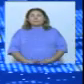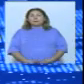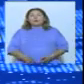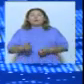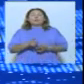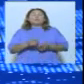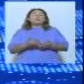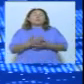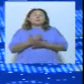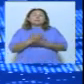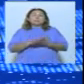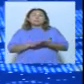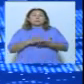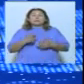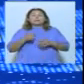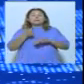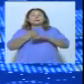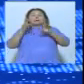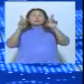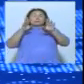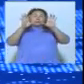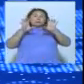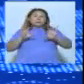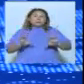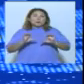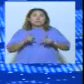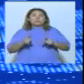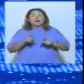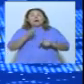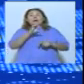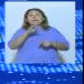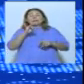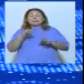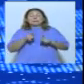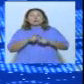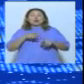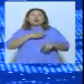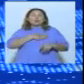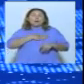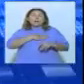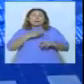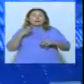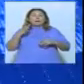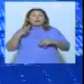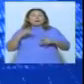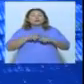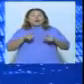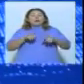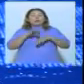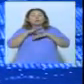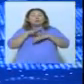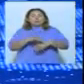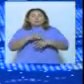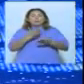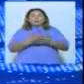Өзге де тақырыпқа қойсамыз, салт-дәстүрім асыл қазынам, осындай атаумен түп қарағанда рухани шара өтті. Мақсат ескі